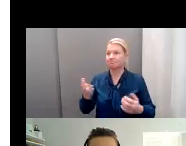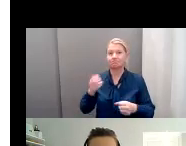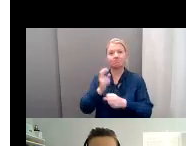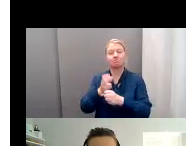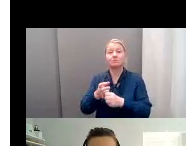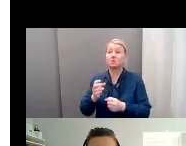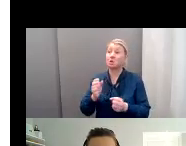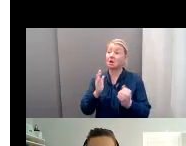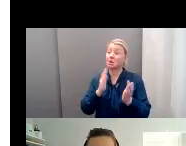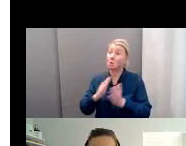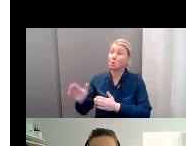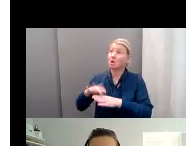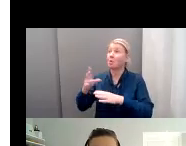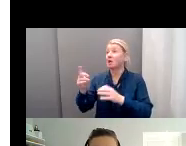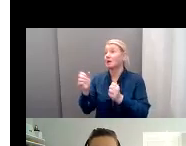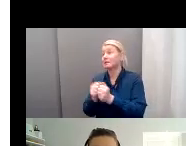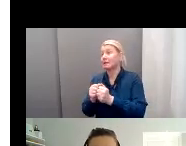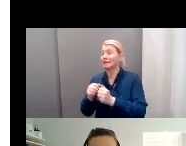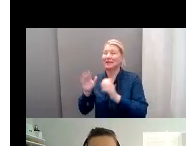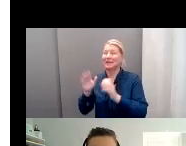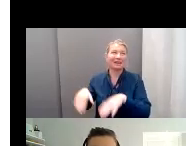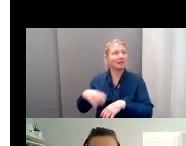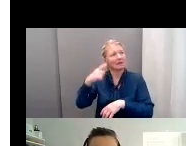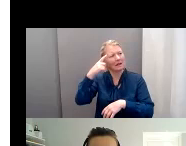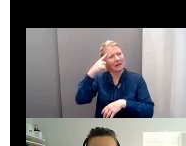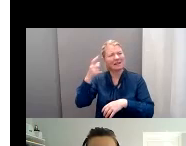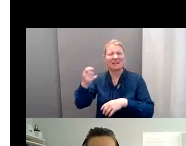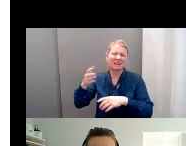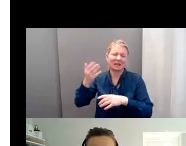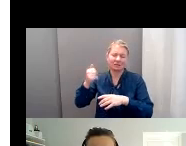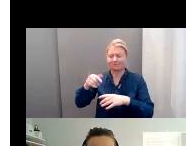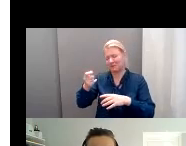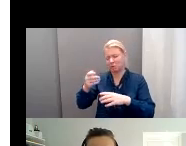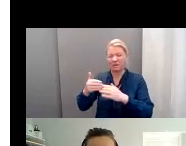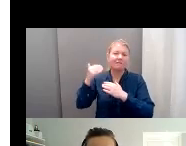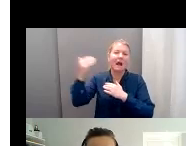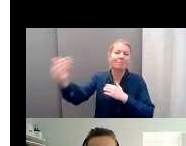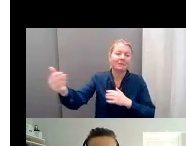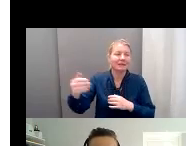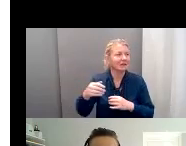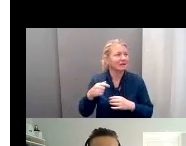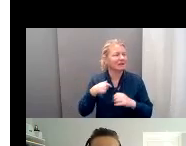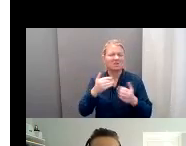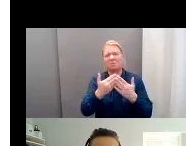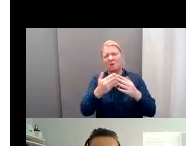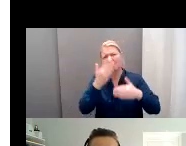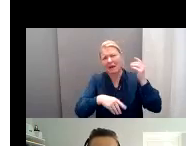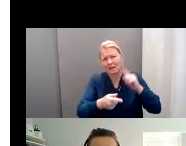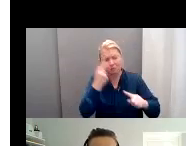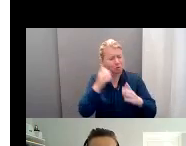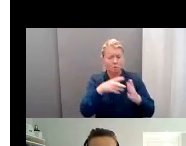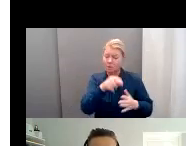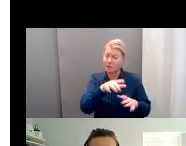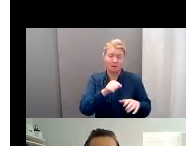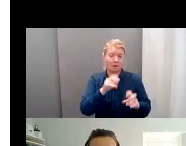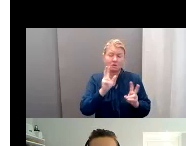sätt i sitt liv. Tänka att det är något för framtiden eller det är någonting när jag har pluggat klart, för att det tar så mycket energi